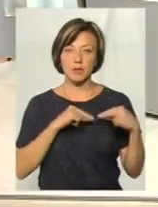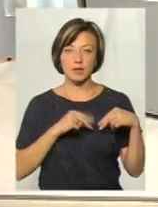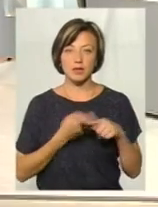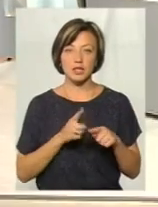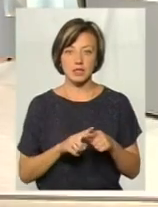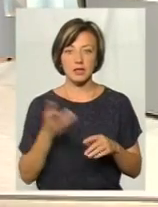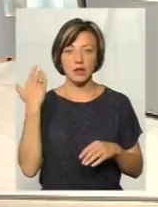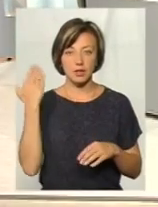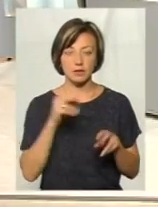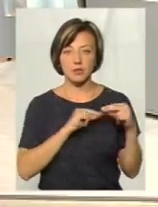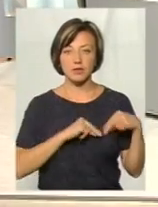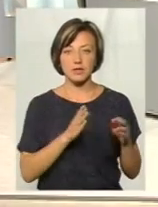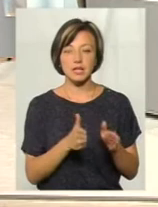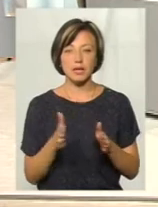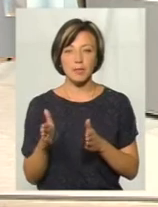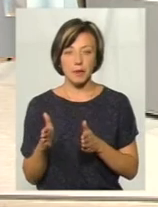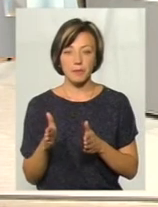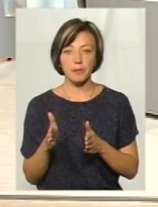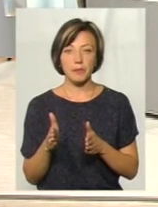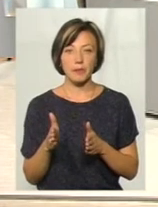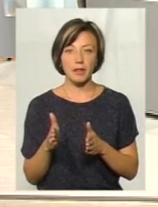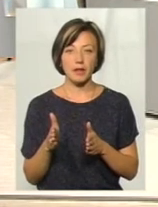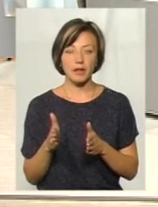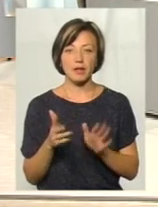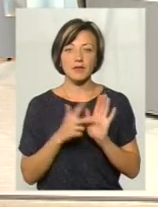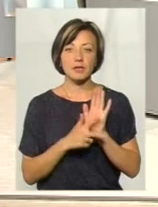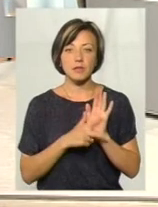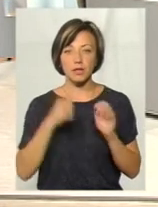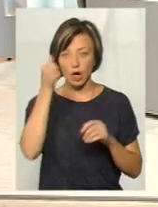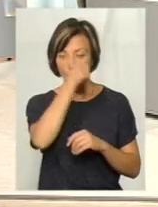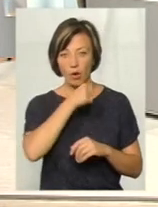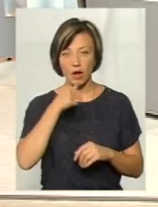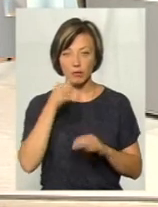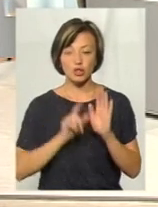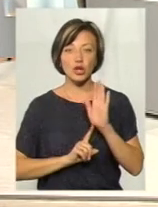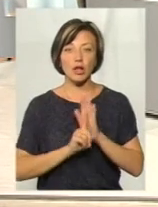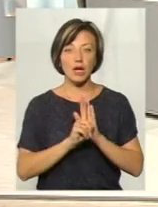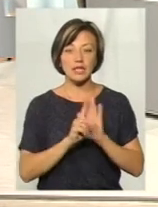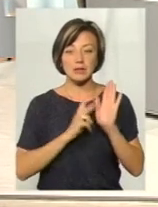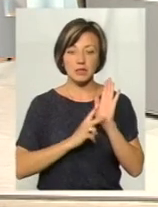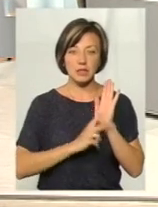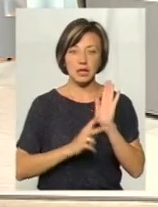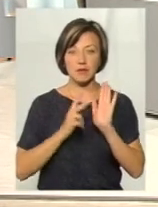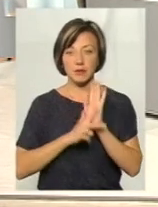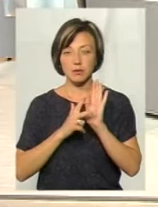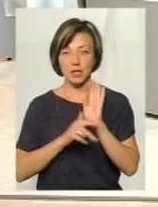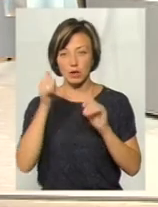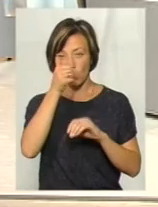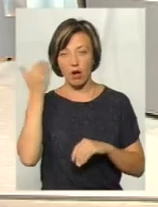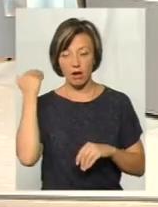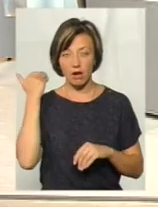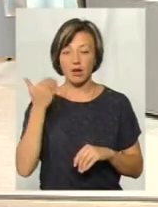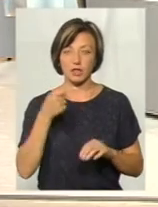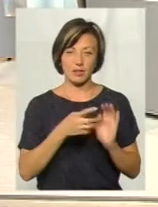чи працював. Значить, десь в 80-х роках, починаючи з 70-ті роки, 80-ті минулого століття,